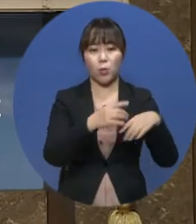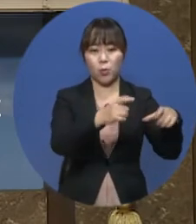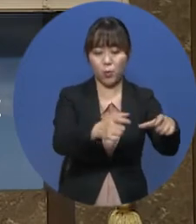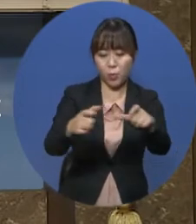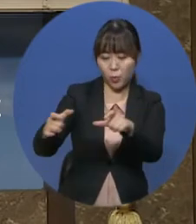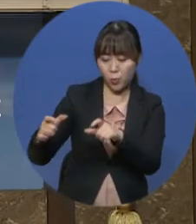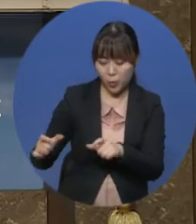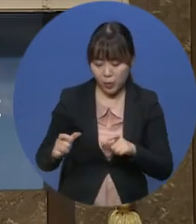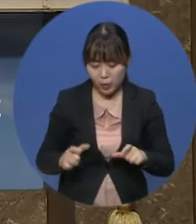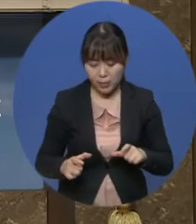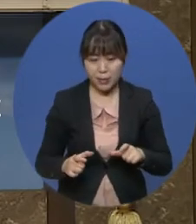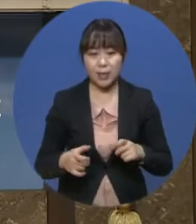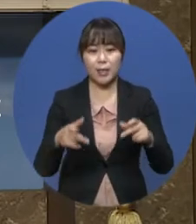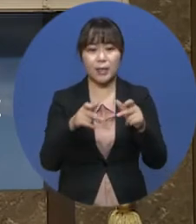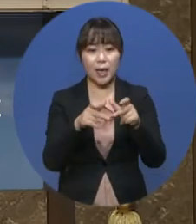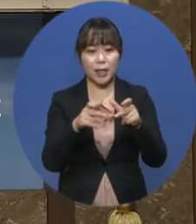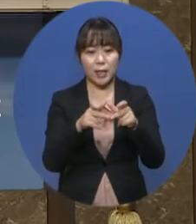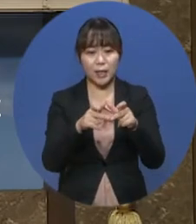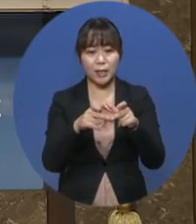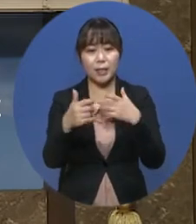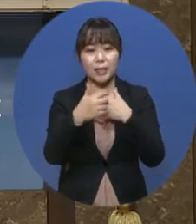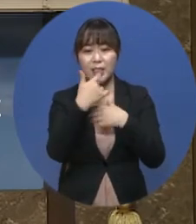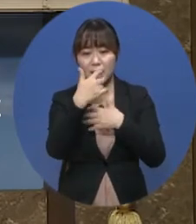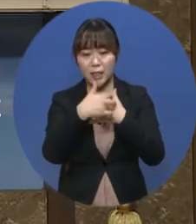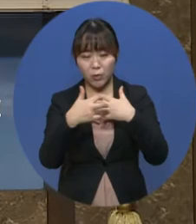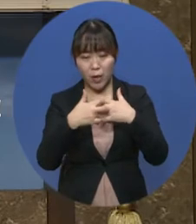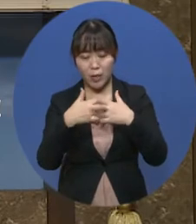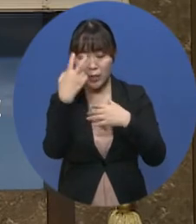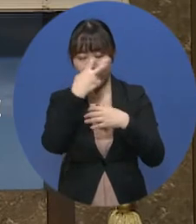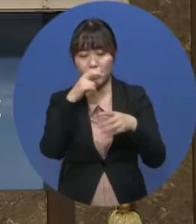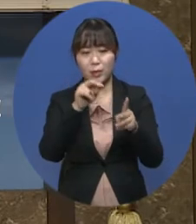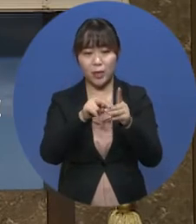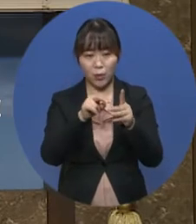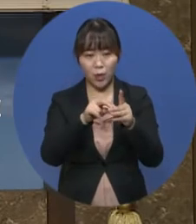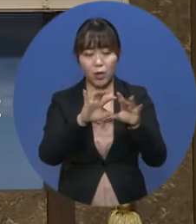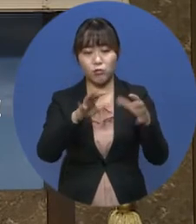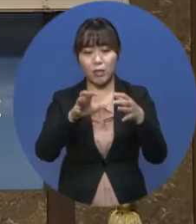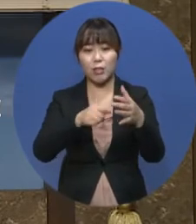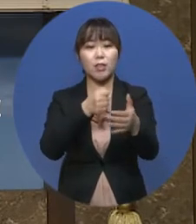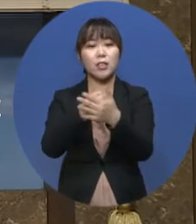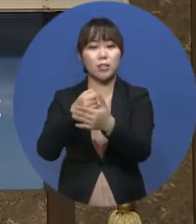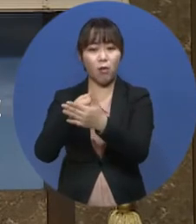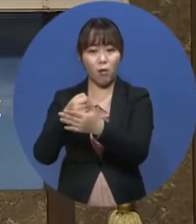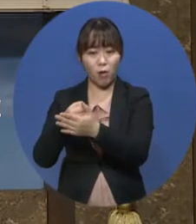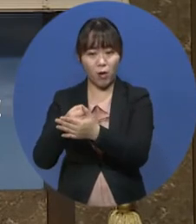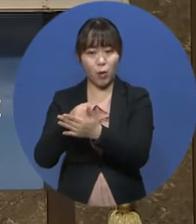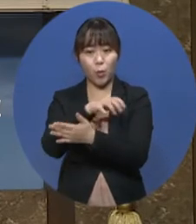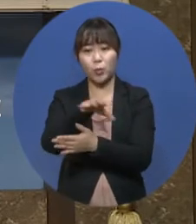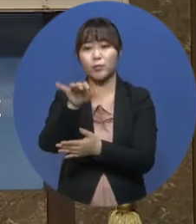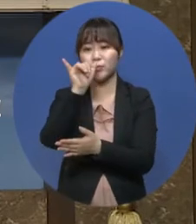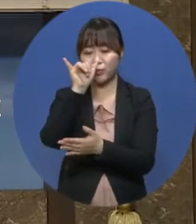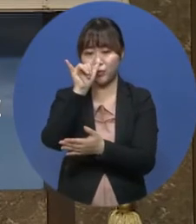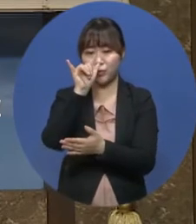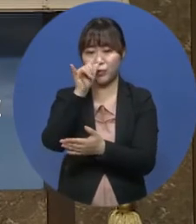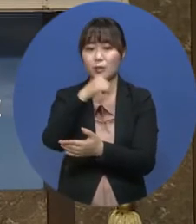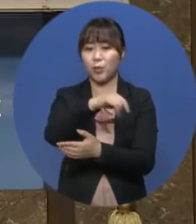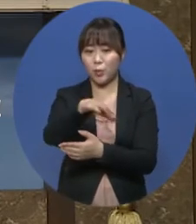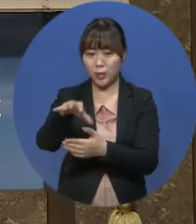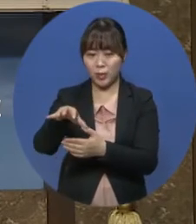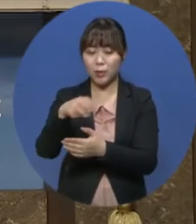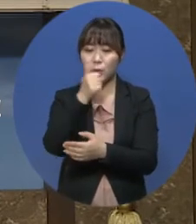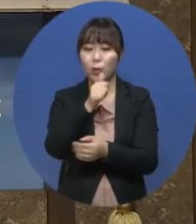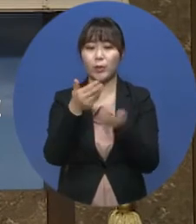장애인 치과진료 센터가 지금 국가에서 지정돼 있는 그런 곳이 있습니다 그래서 그런 곳에